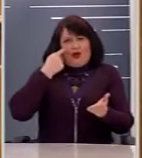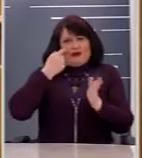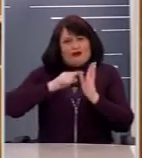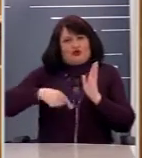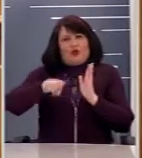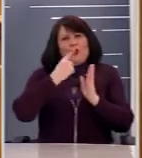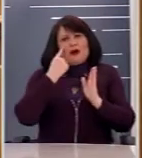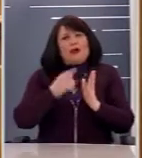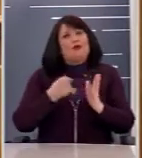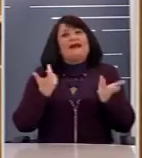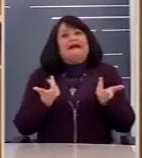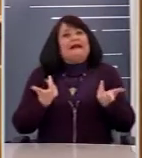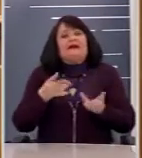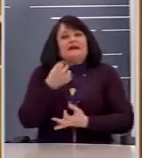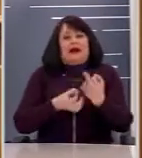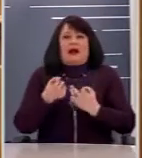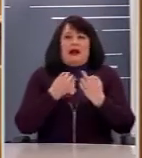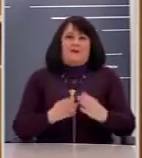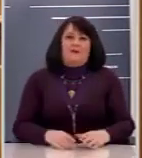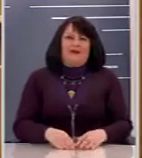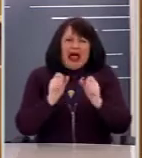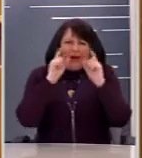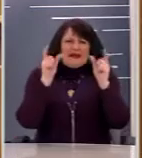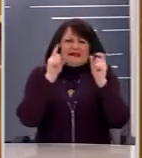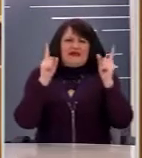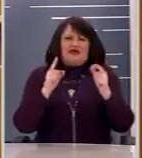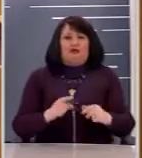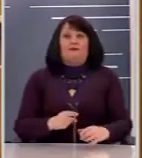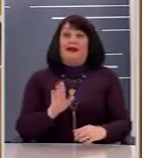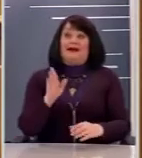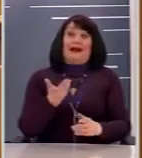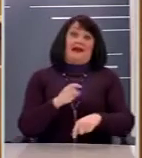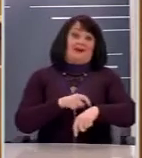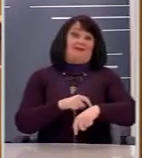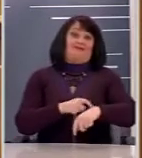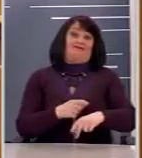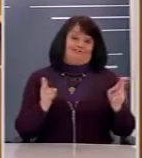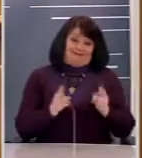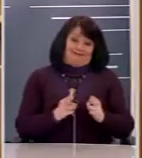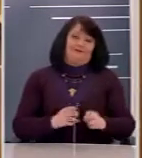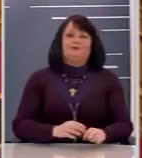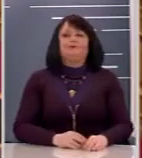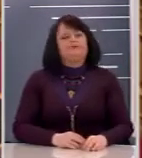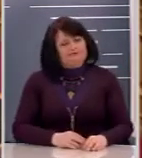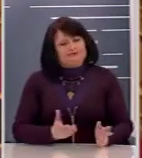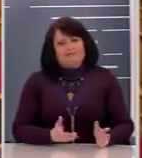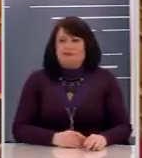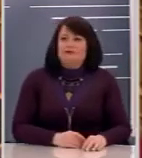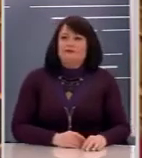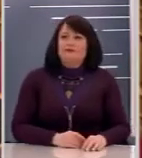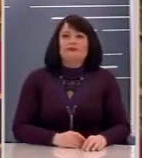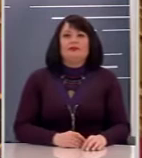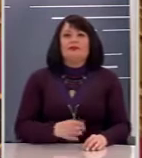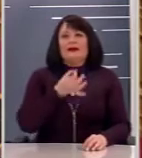όλοι, να τα αξιολογήσουμε. Σημεία και τα γράτα. Πρώτον, τι είπε. Ναι, δεν αναγγέλθηκε με μεθόδευση. Ναι, κύριε Πρόεδρε. Δεν αναγγέλθηκε